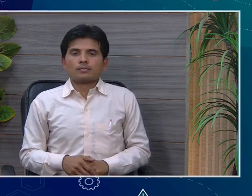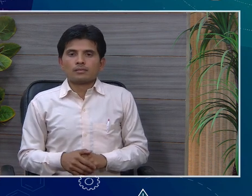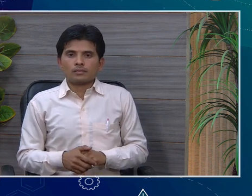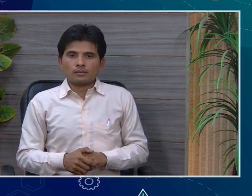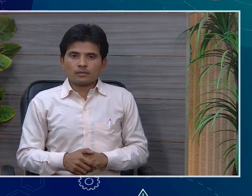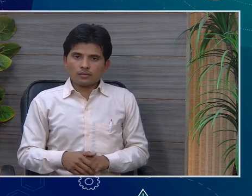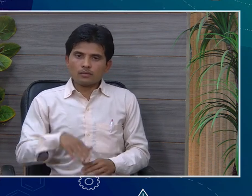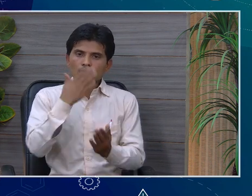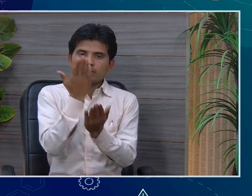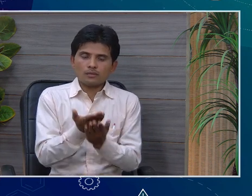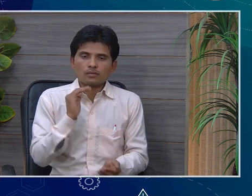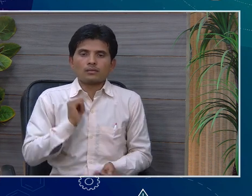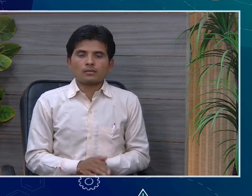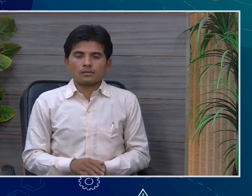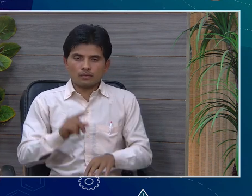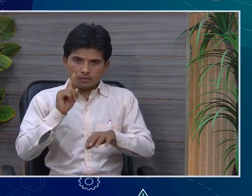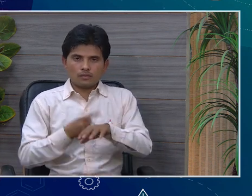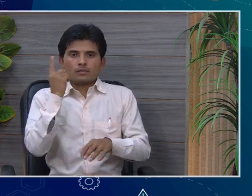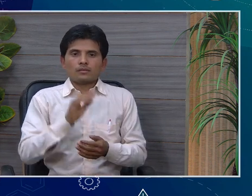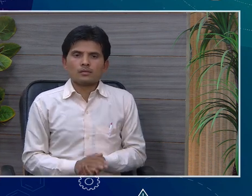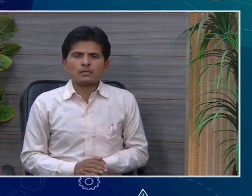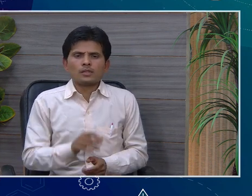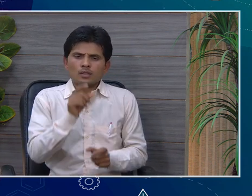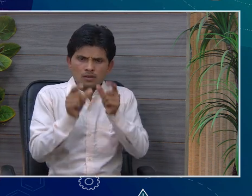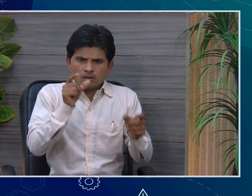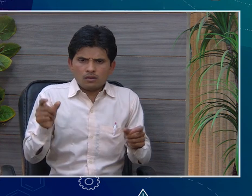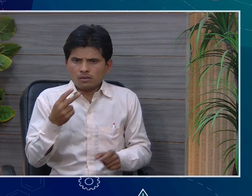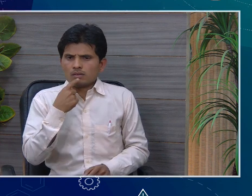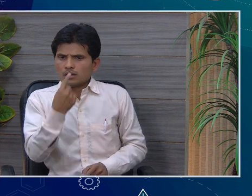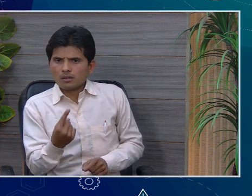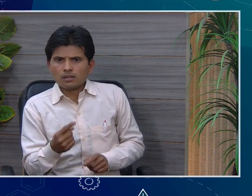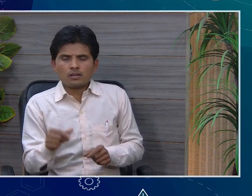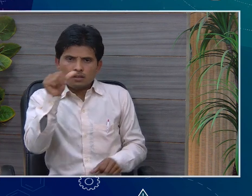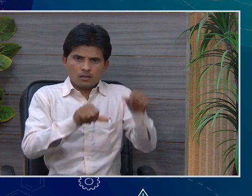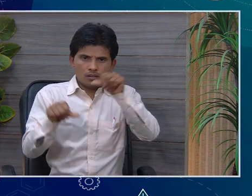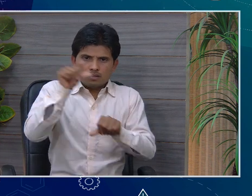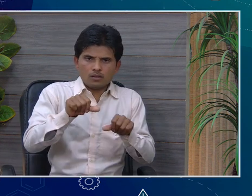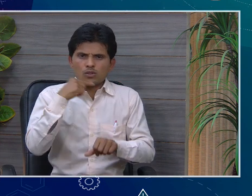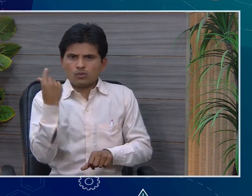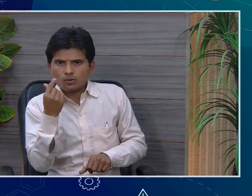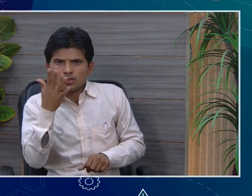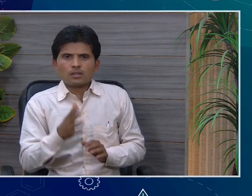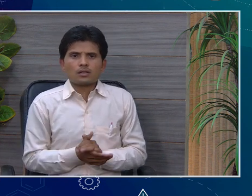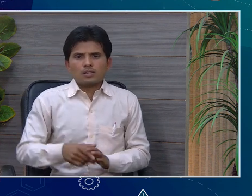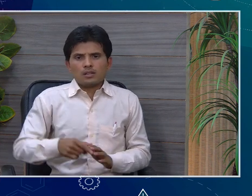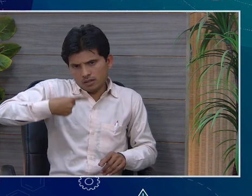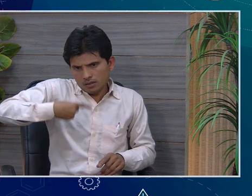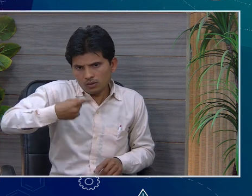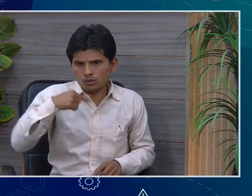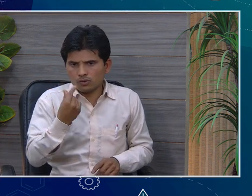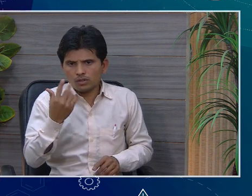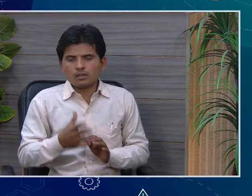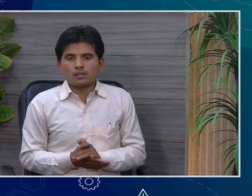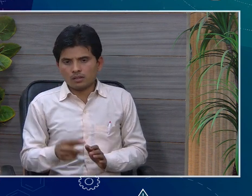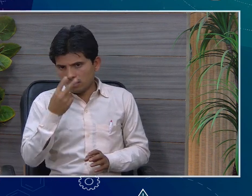तभी उसको अप्लाई करने का मौका मिले का यह जरूर कहते हैं कि बच्चे कहते हैं कि अगर आप